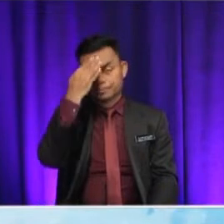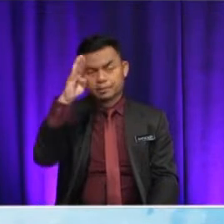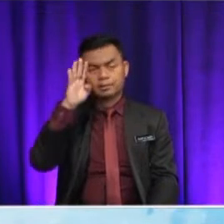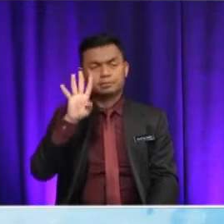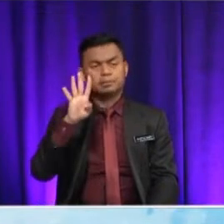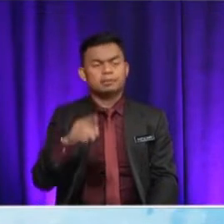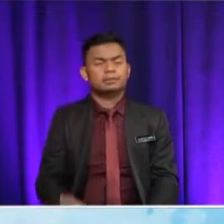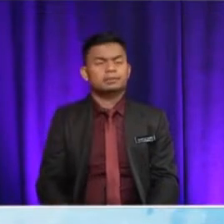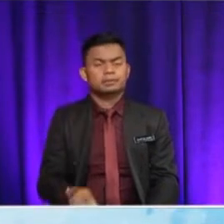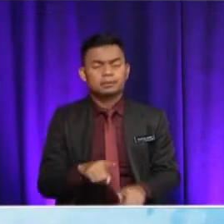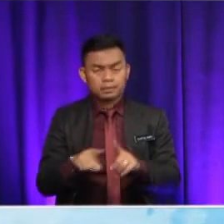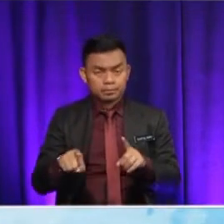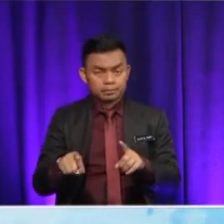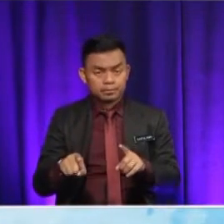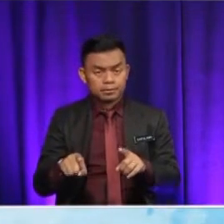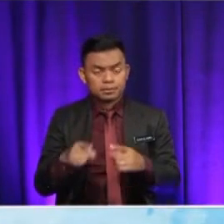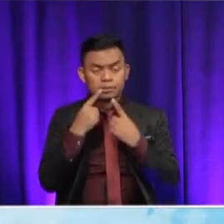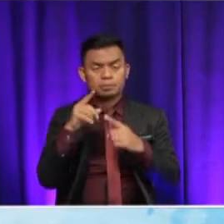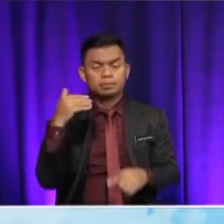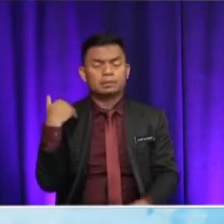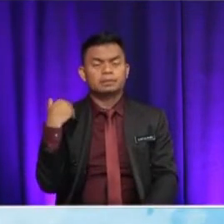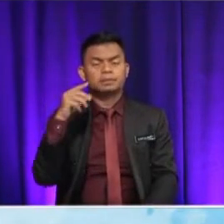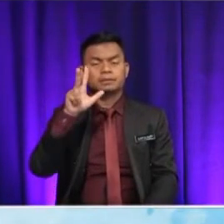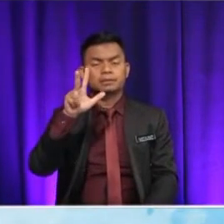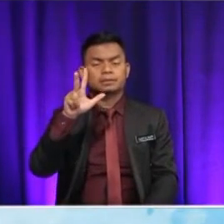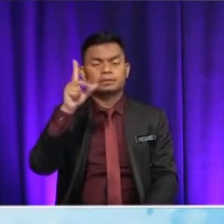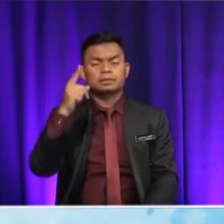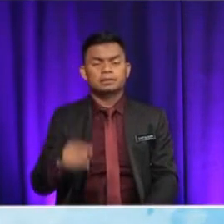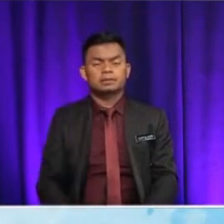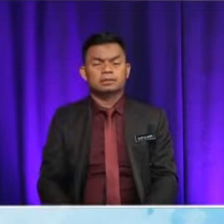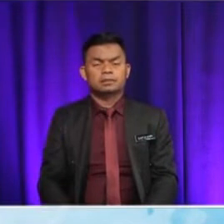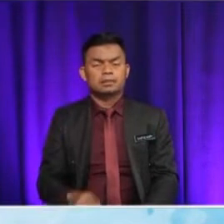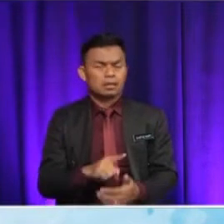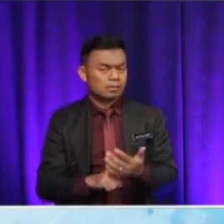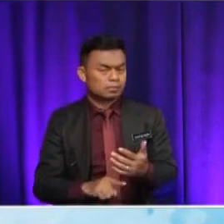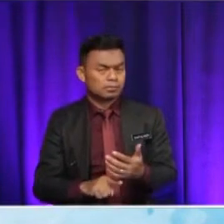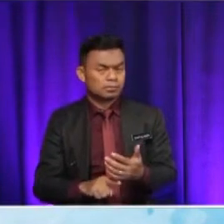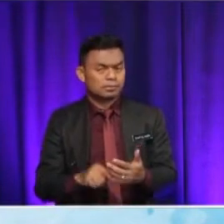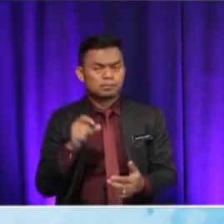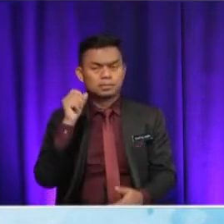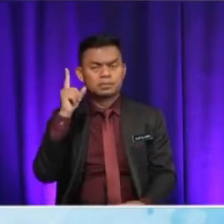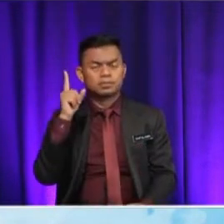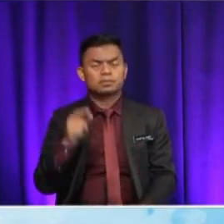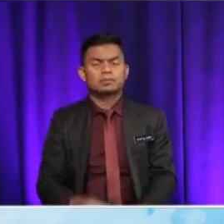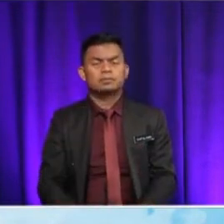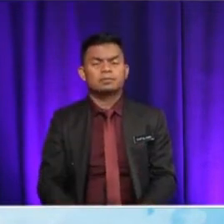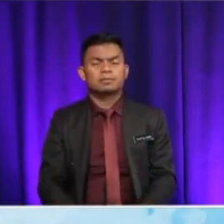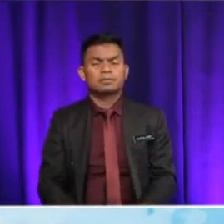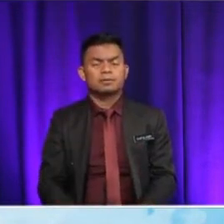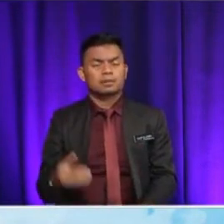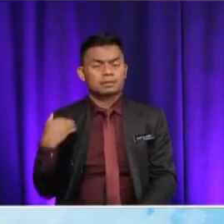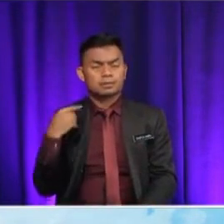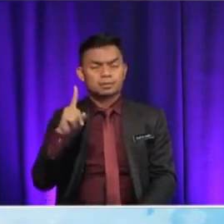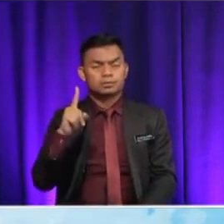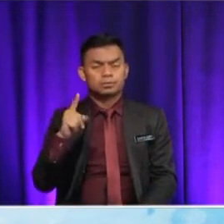ruang jawapan ada 3. Maknanya apa tu? Maknanya ada satu jawapan yang salah. Okey, maknanya ada satu